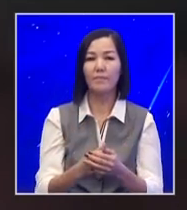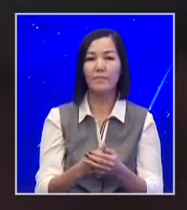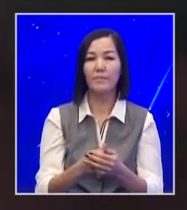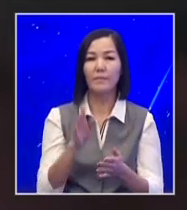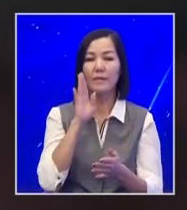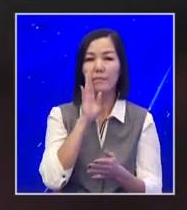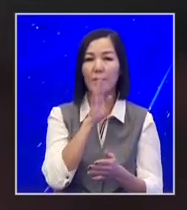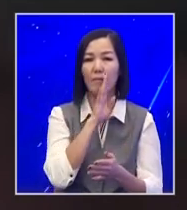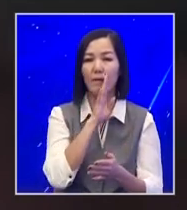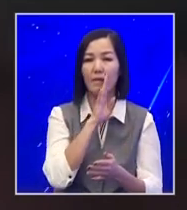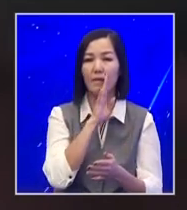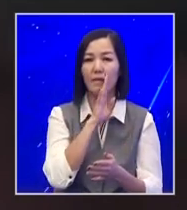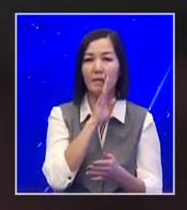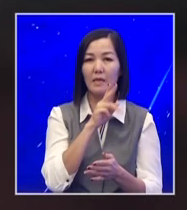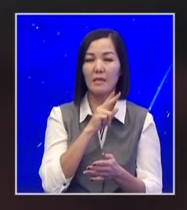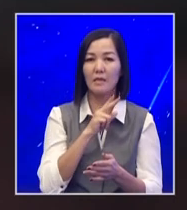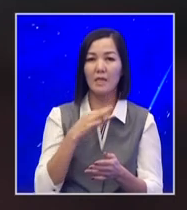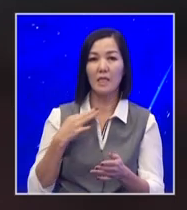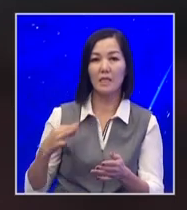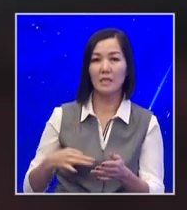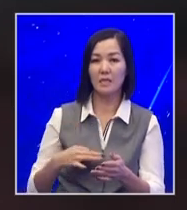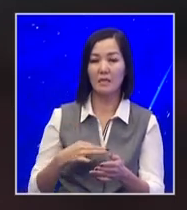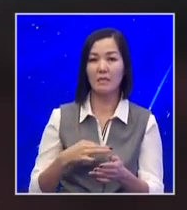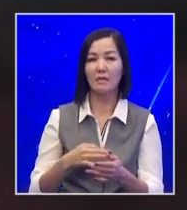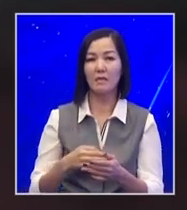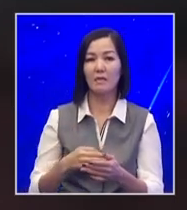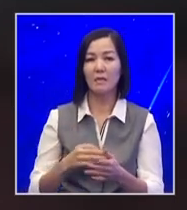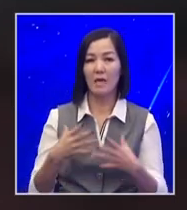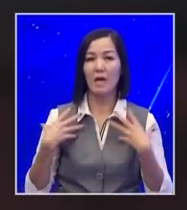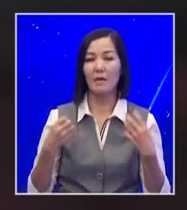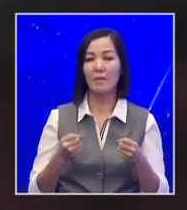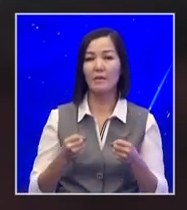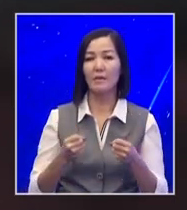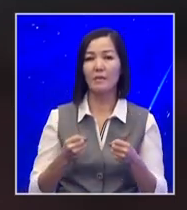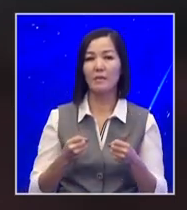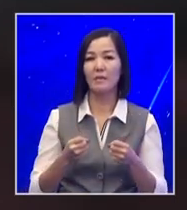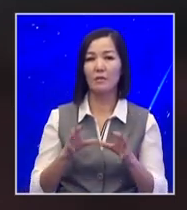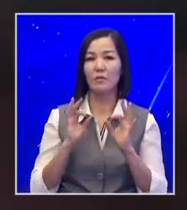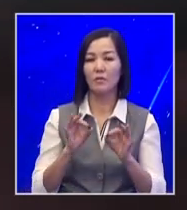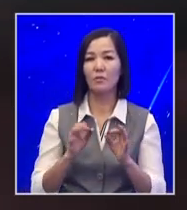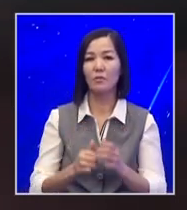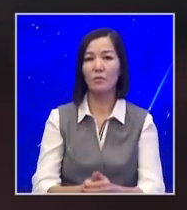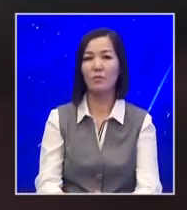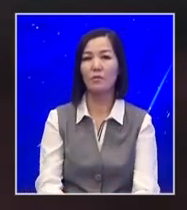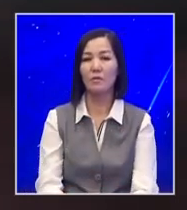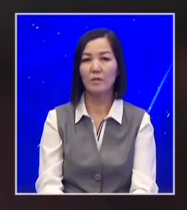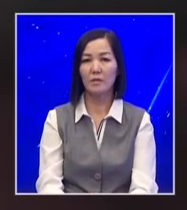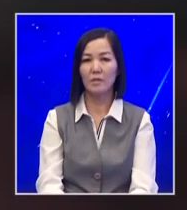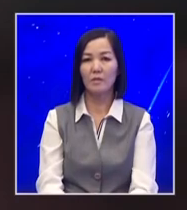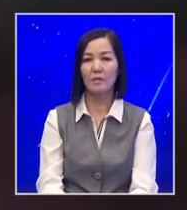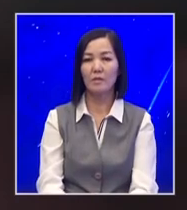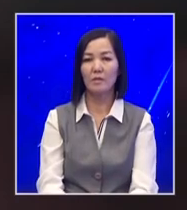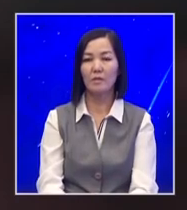мамам деді, мамасы шешесі балам деді ғой. Аман есен бала үшін табыстап кеттім ғой.